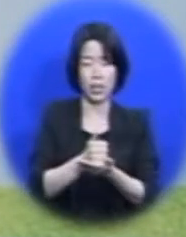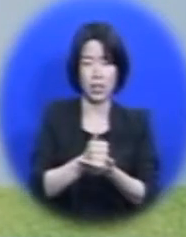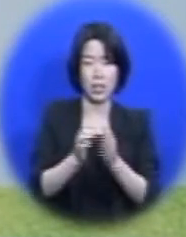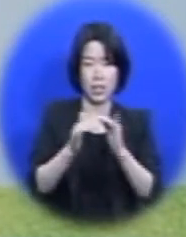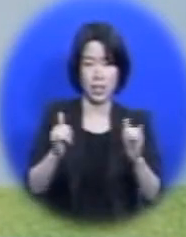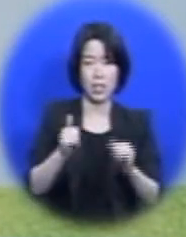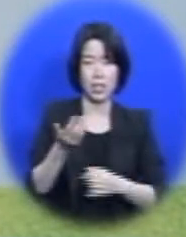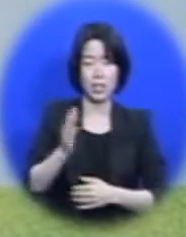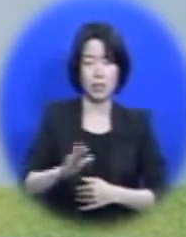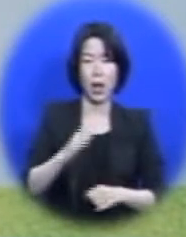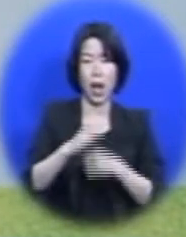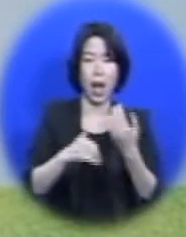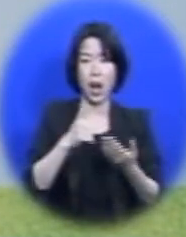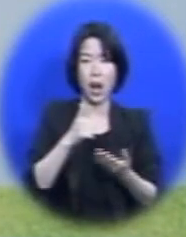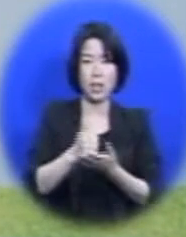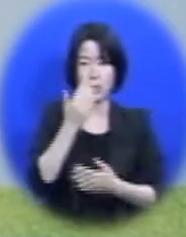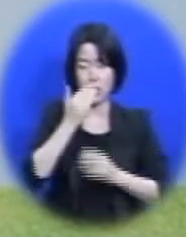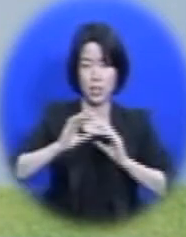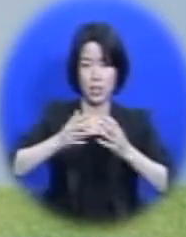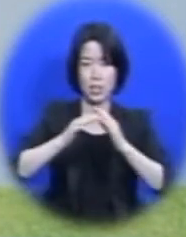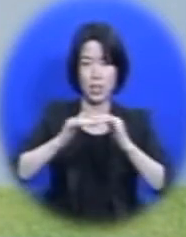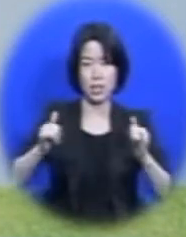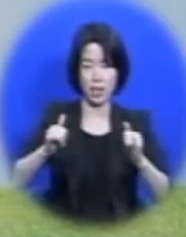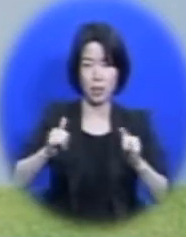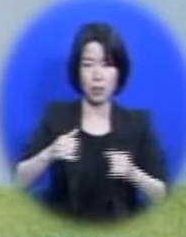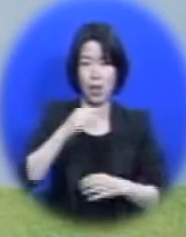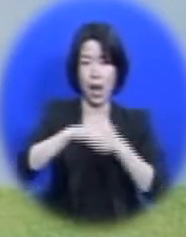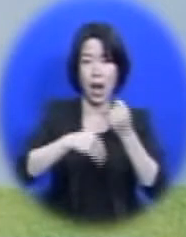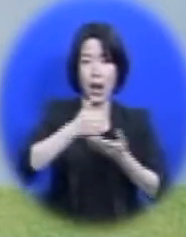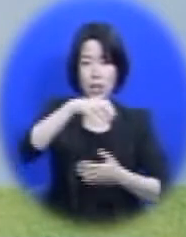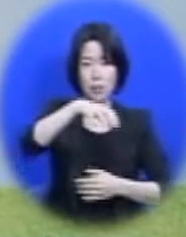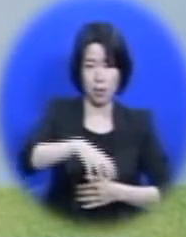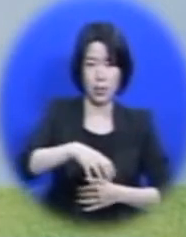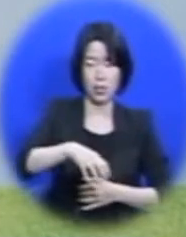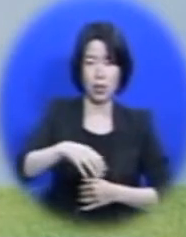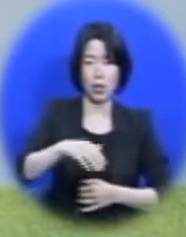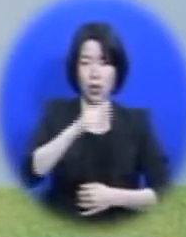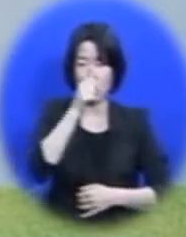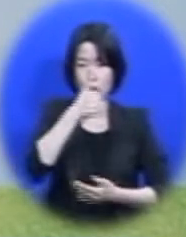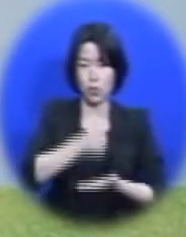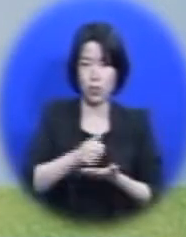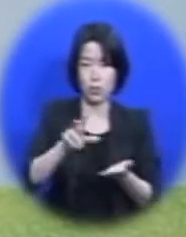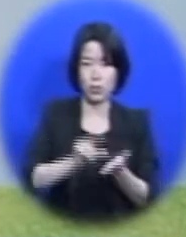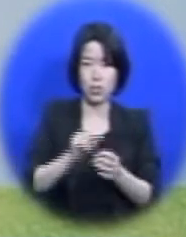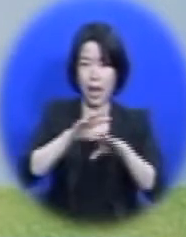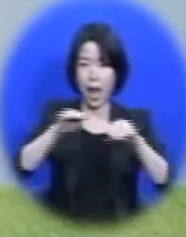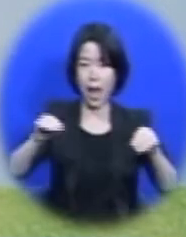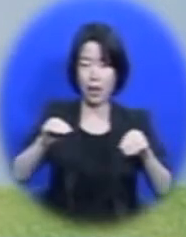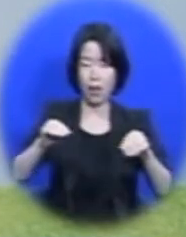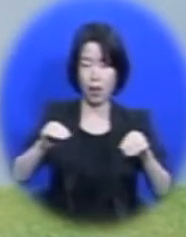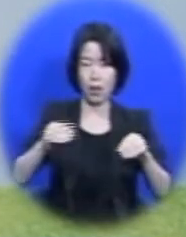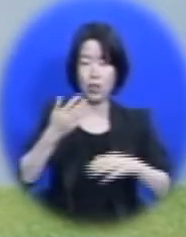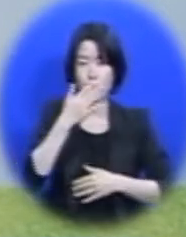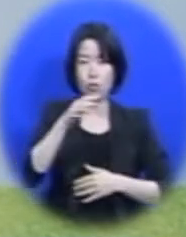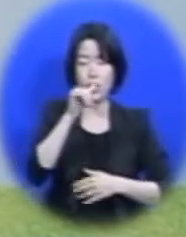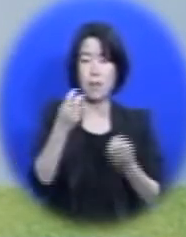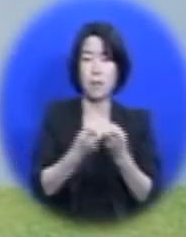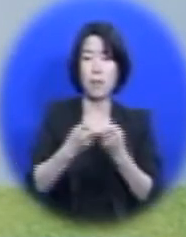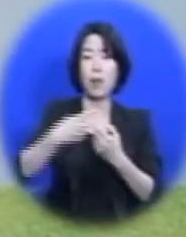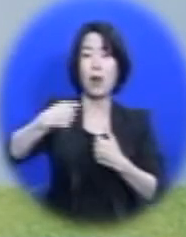죄인이지만 하나님은 이스라엘 백성이 하나님 앞에서 그죄 문제를 해결받을 수 있는 방법을 가르쳐